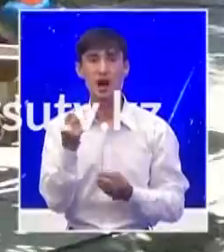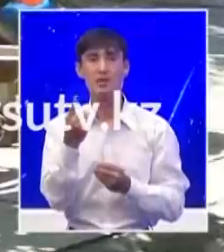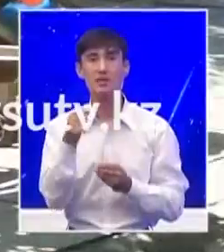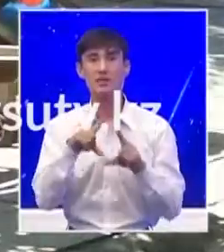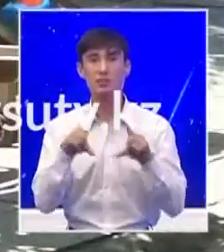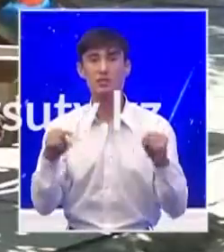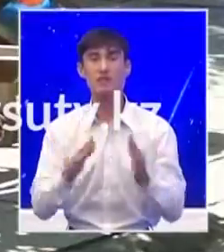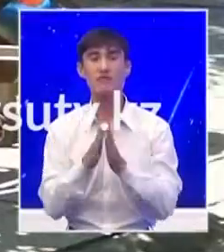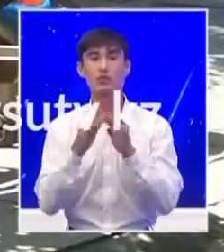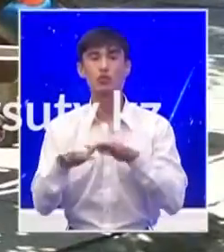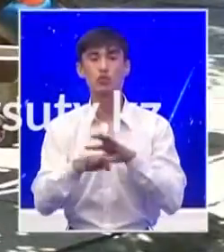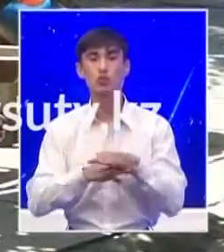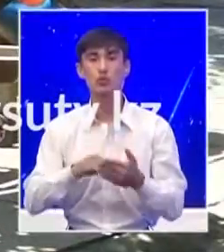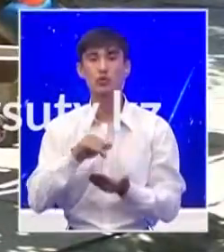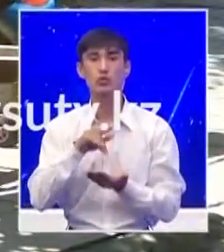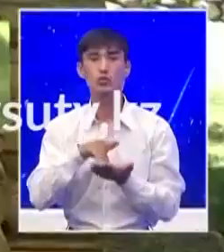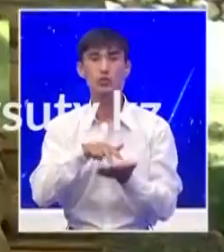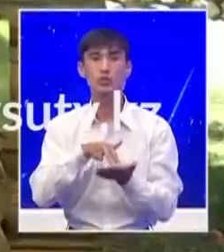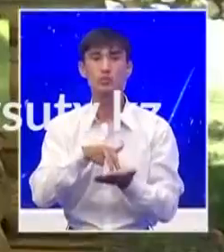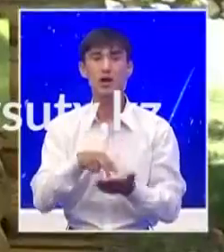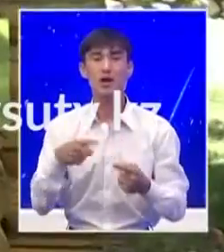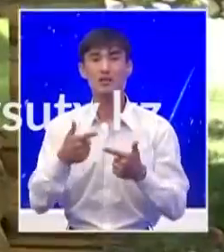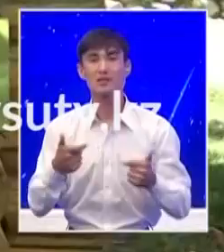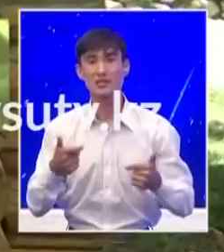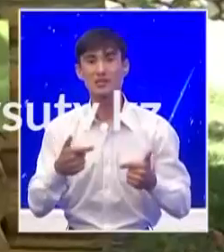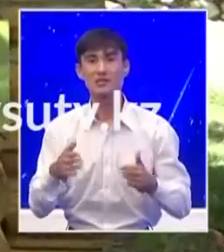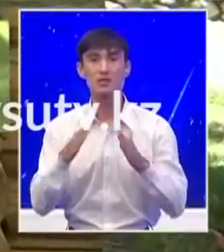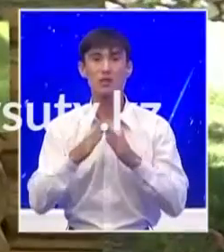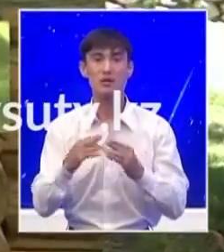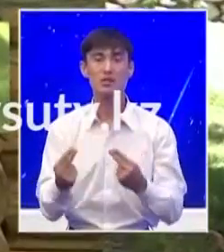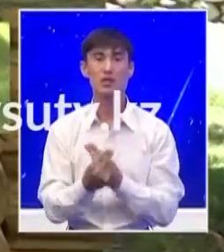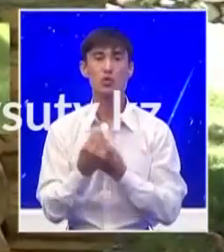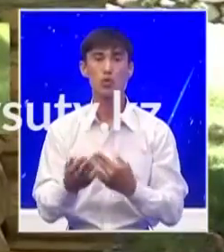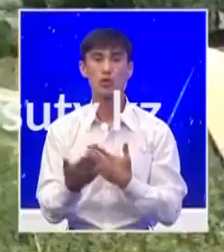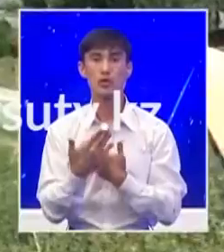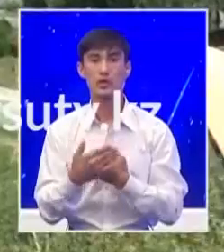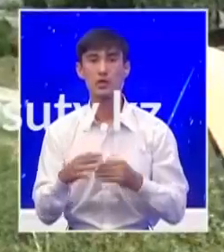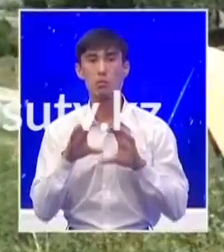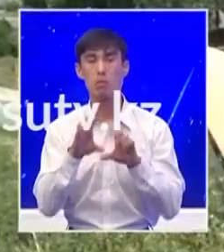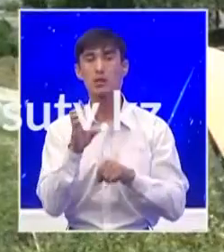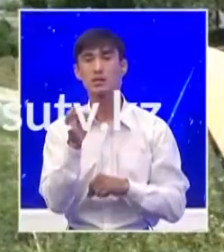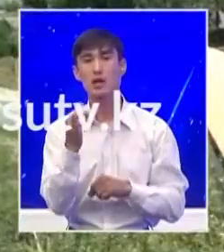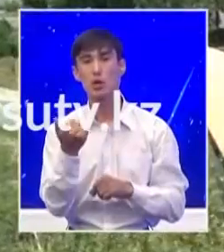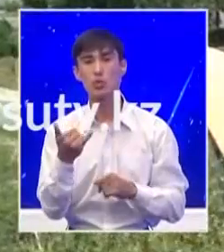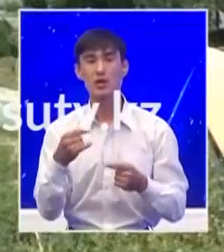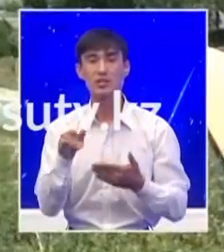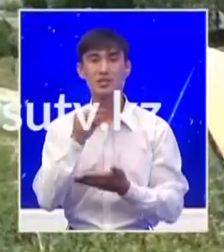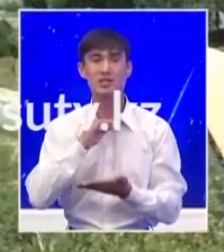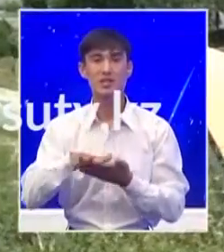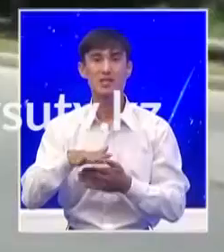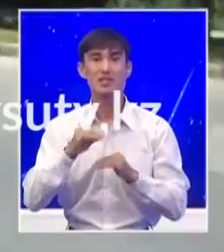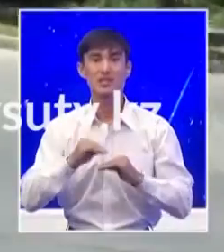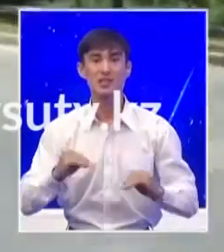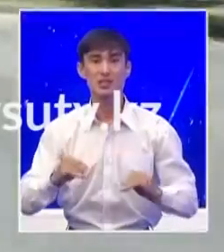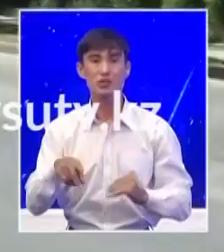объектов инфраструктуры туризма. Это гостиницы и гостевые дома, санаторий профилактории Текели, база отдыха Бастау, а также Центр